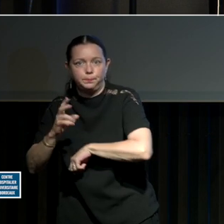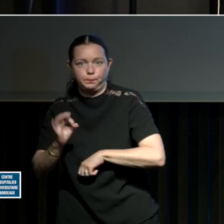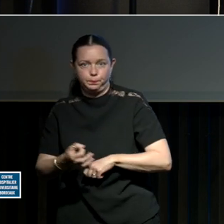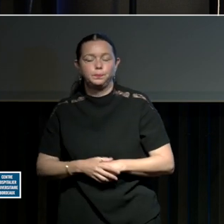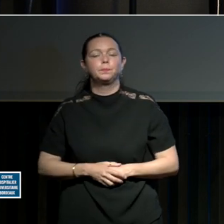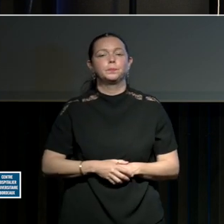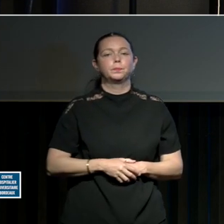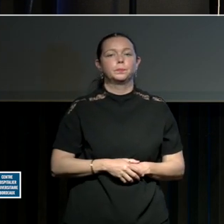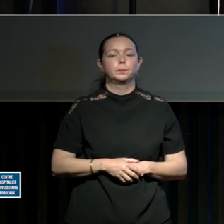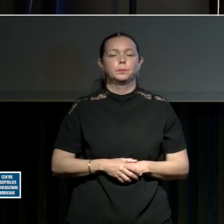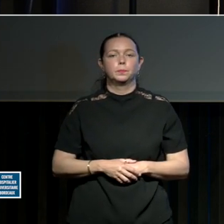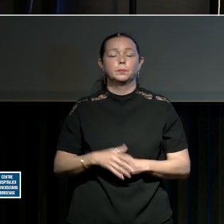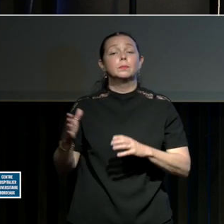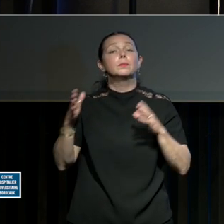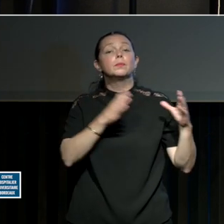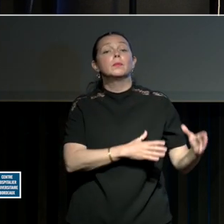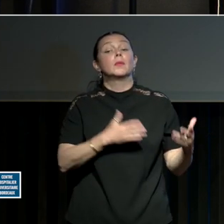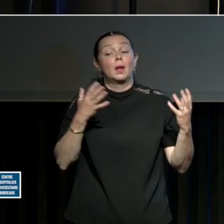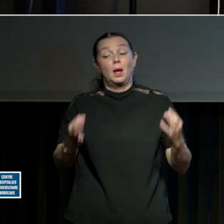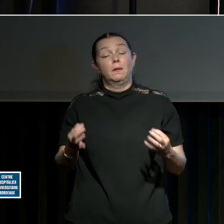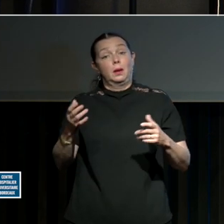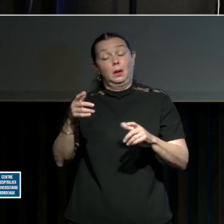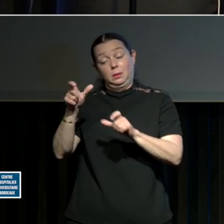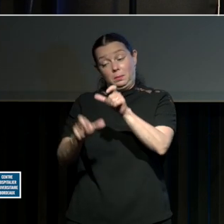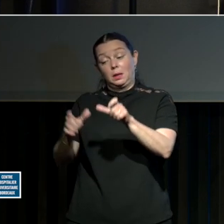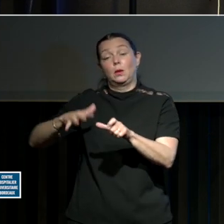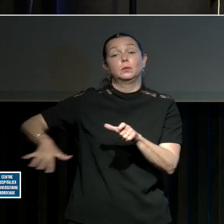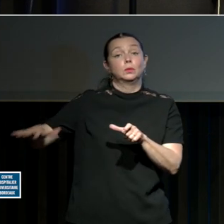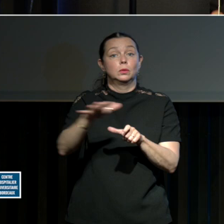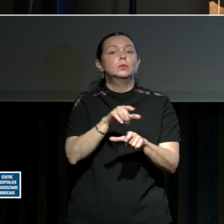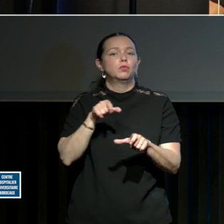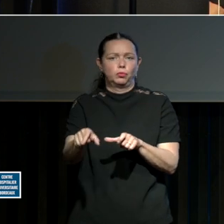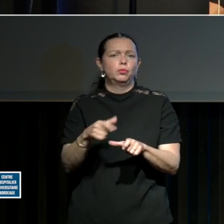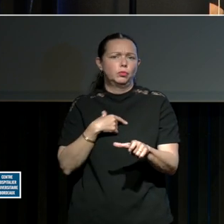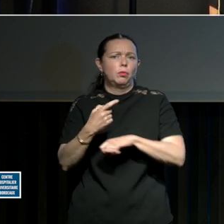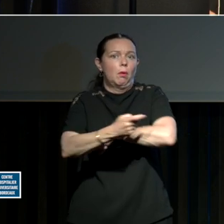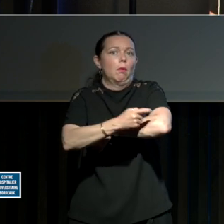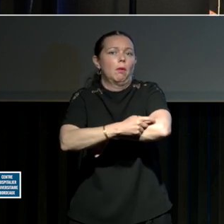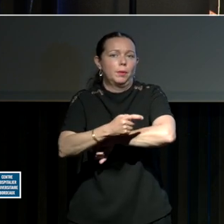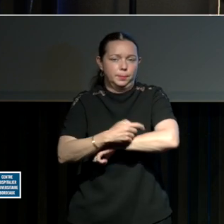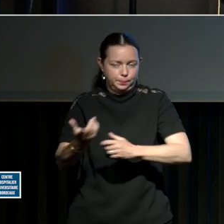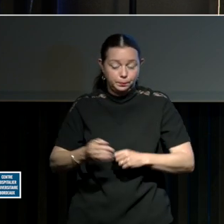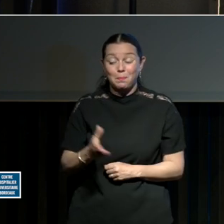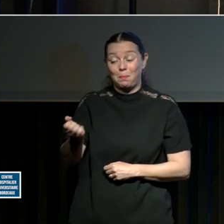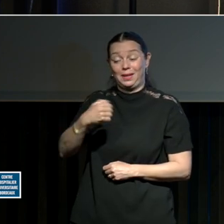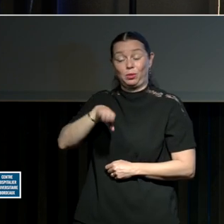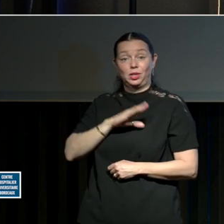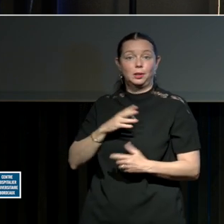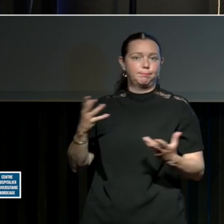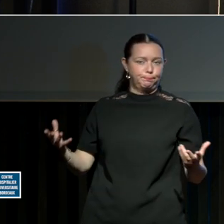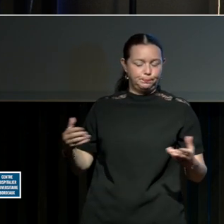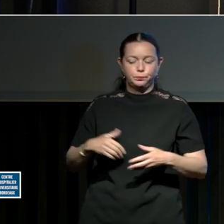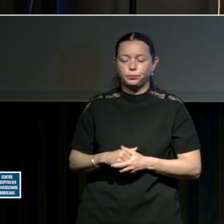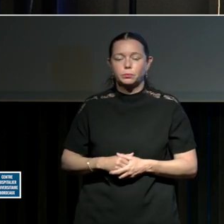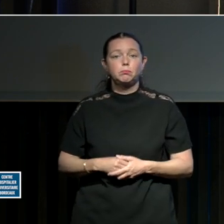Enfin, concernant les principes de prise en charge chez les sujets qui souffrent d'addiction, on va développer une